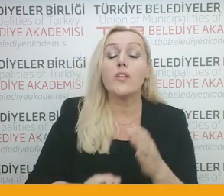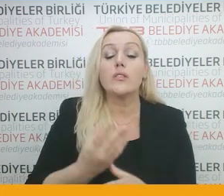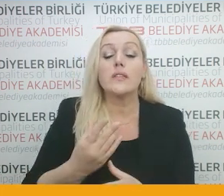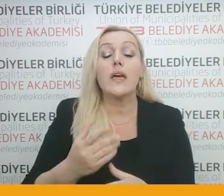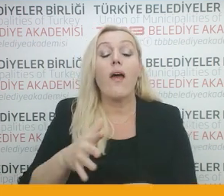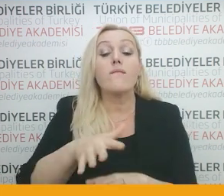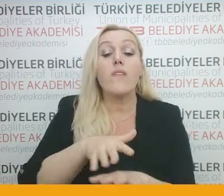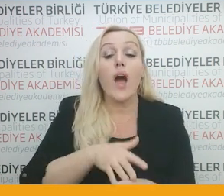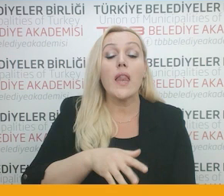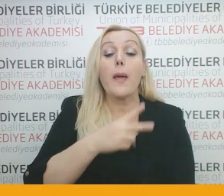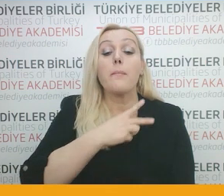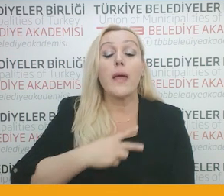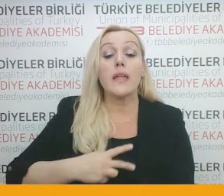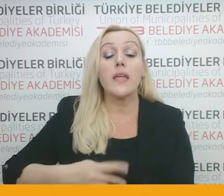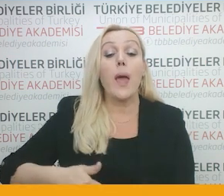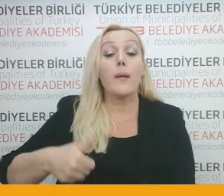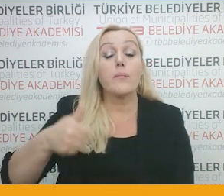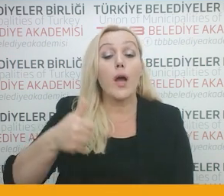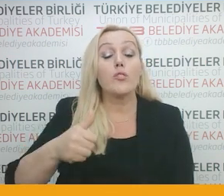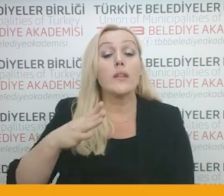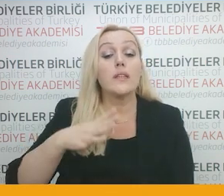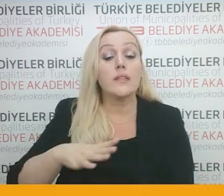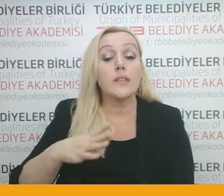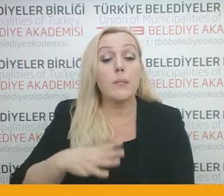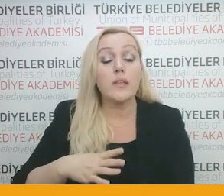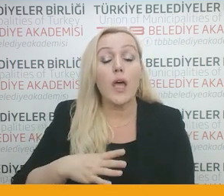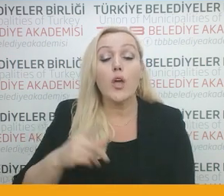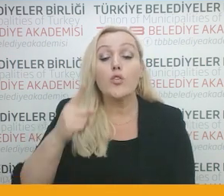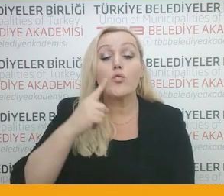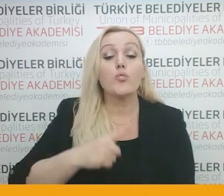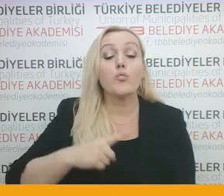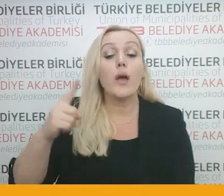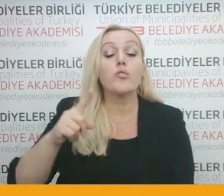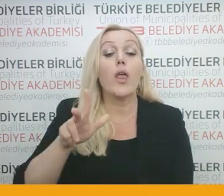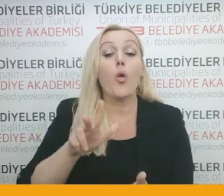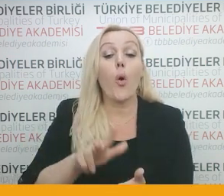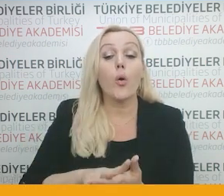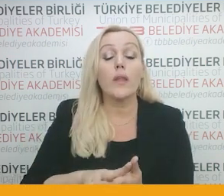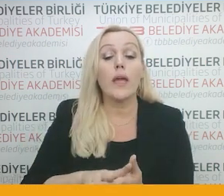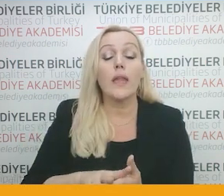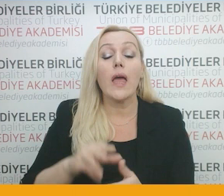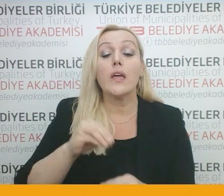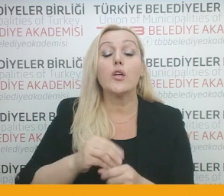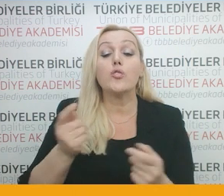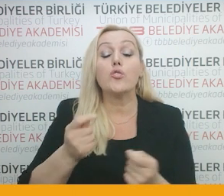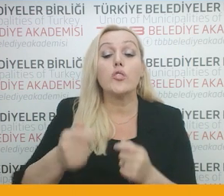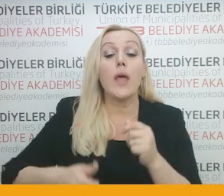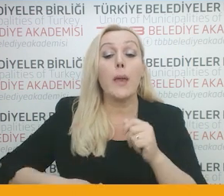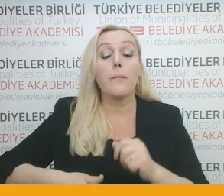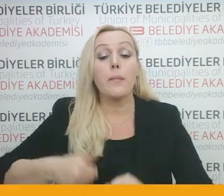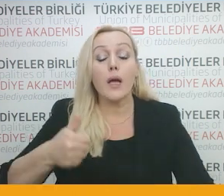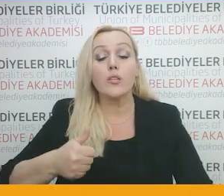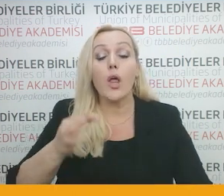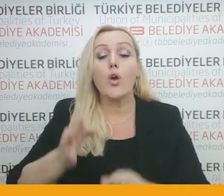vali, belediyeler için belediye başkanı talep etmesi veya doğrudan Cumhurbaşkanı onayı üzerine İçişleri Bakanı yetkili denetim